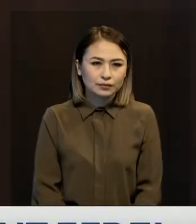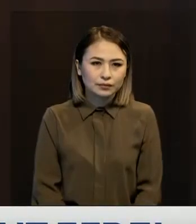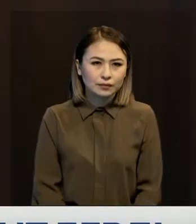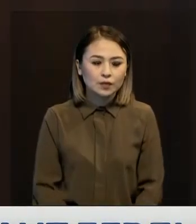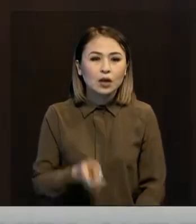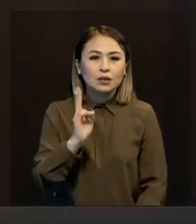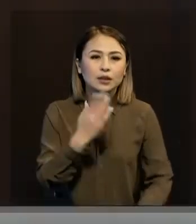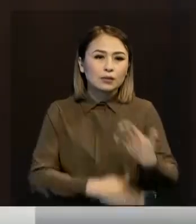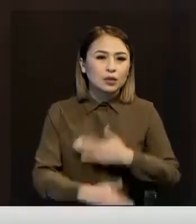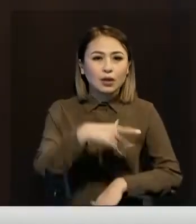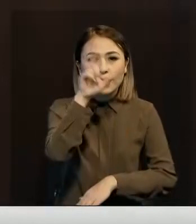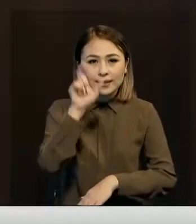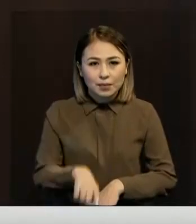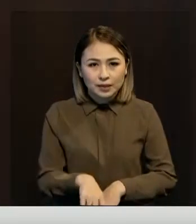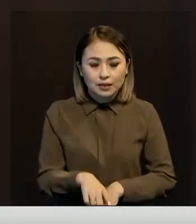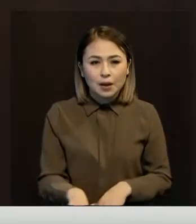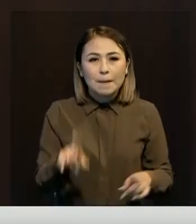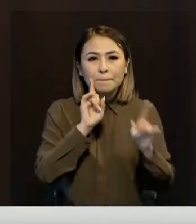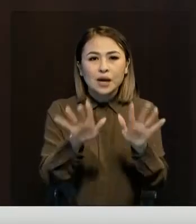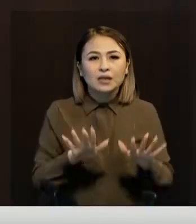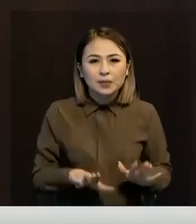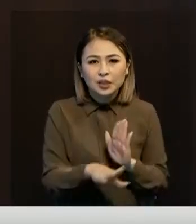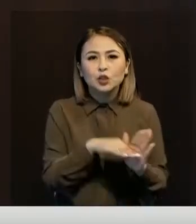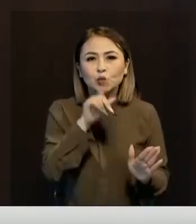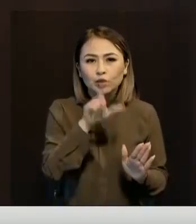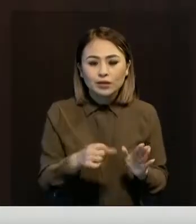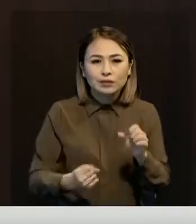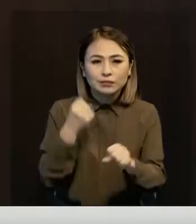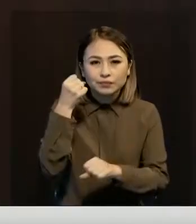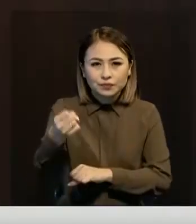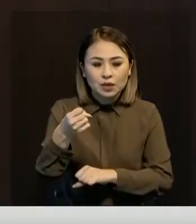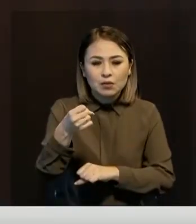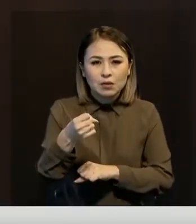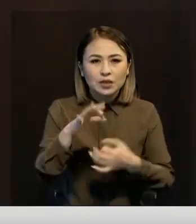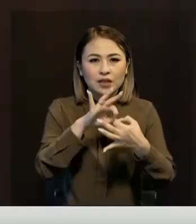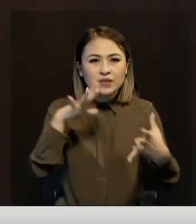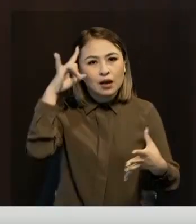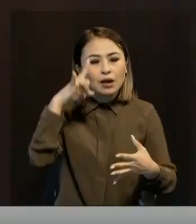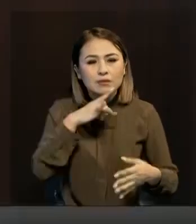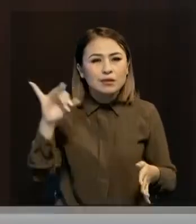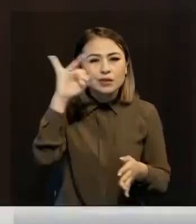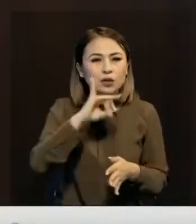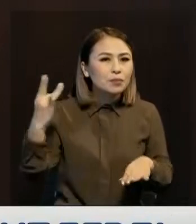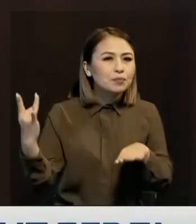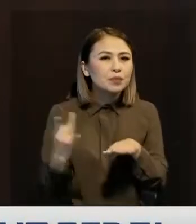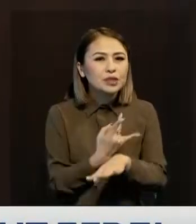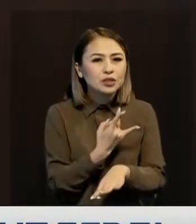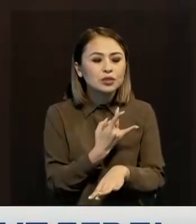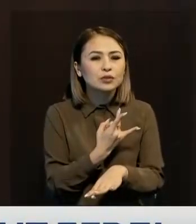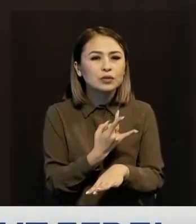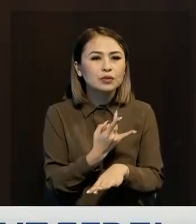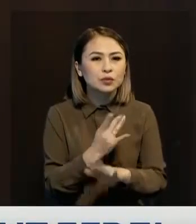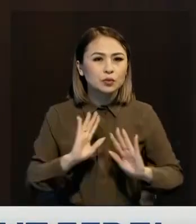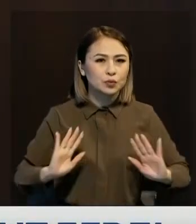Мүмкіндігі шектеулі азаматтың парламенттің депутаты болуы тәуелсіз еліміздің тарихында алғаш рет